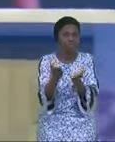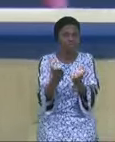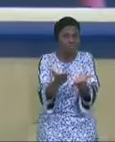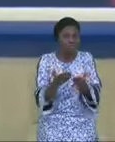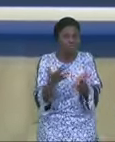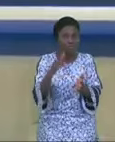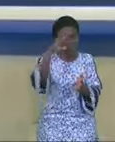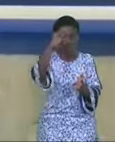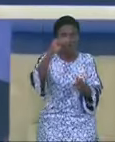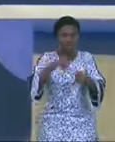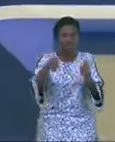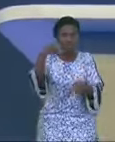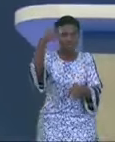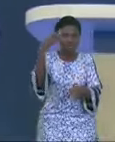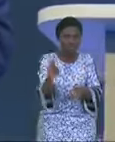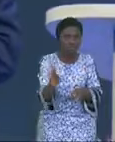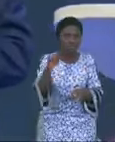Dieu